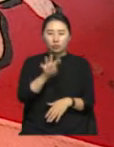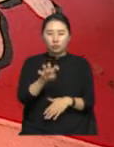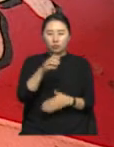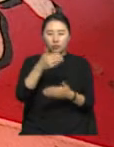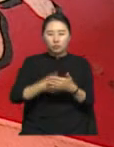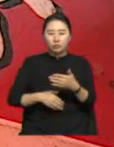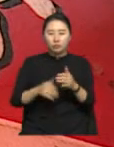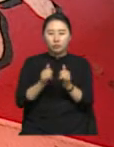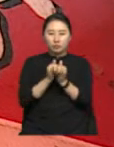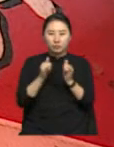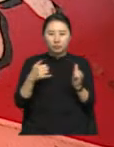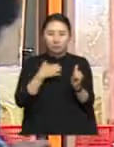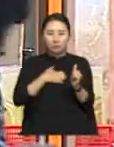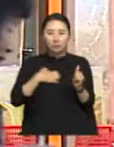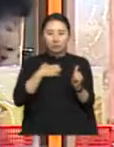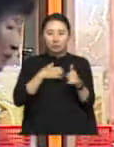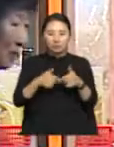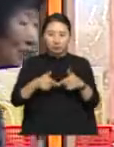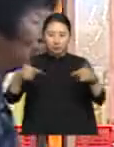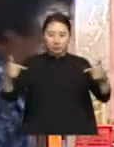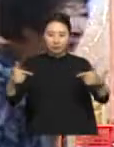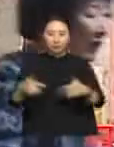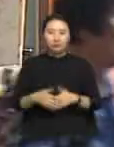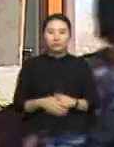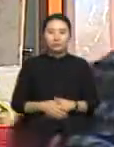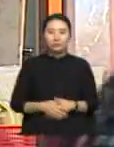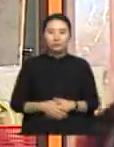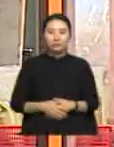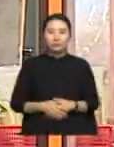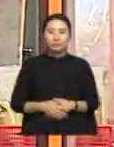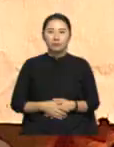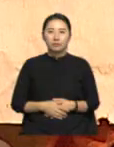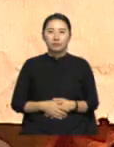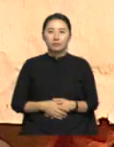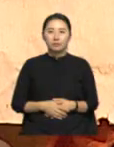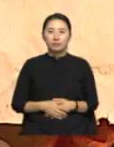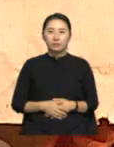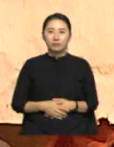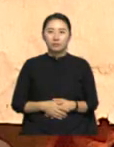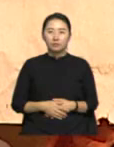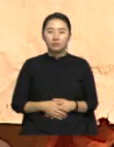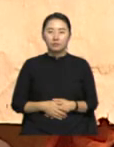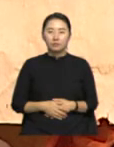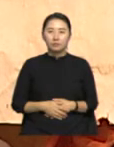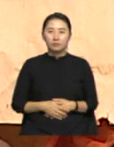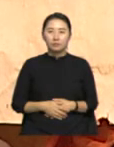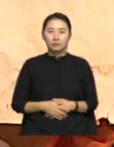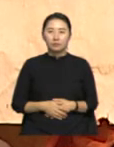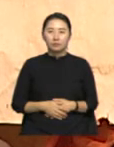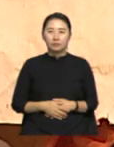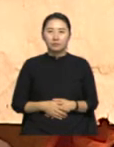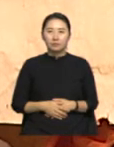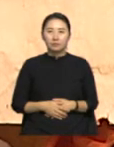남은 상인들의 우려도 점점 커져가고 있습니다. 딜라이브 서울경기 케이블TV 이혜지입니다.